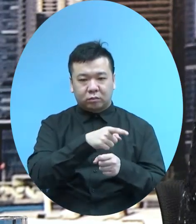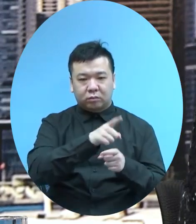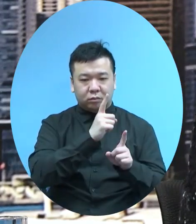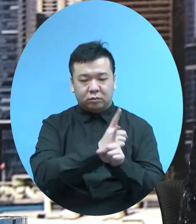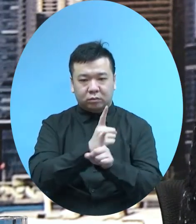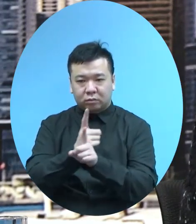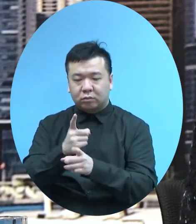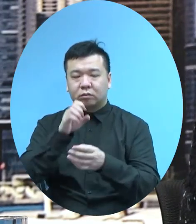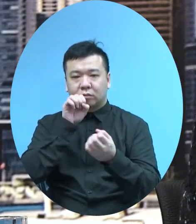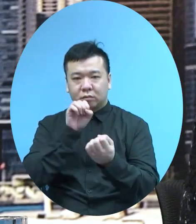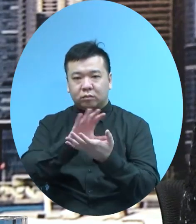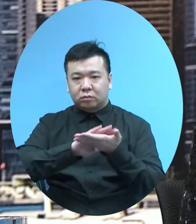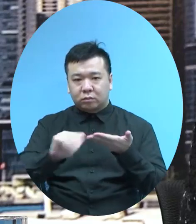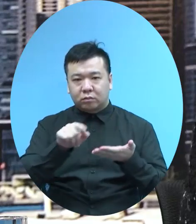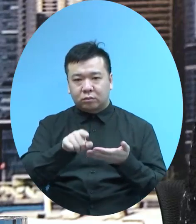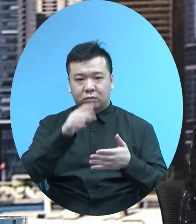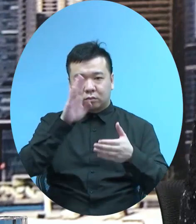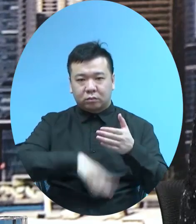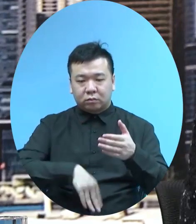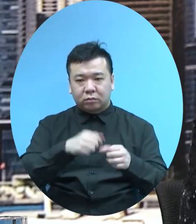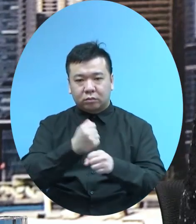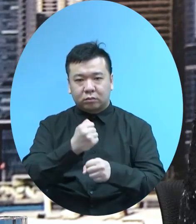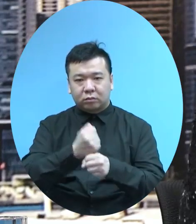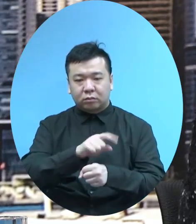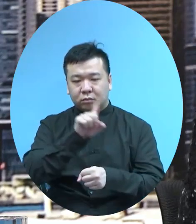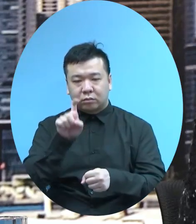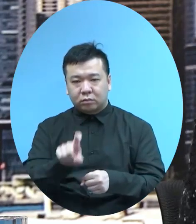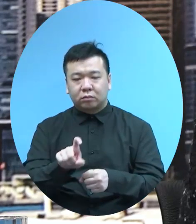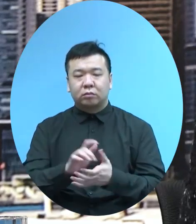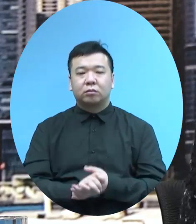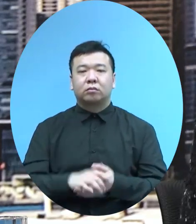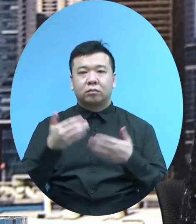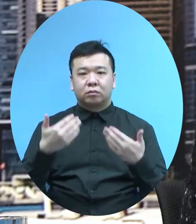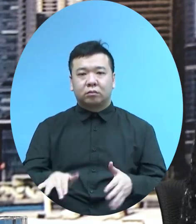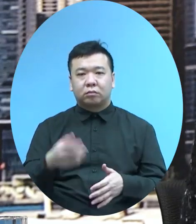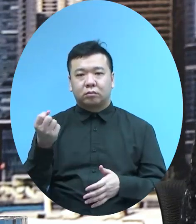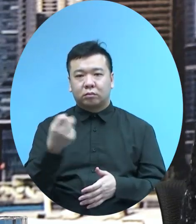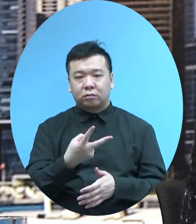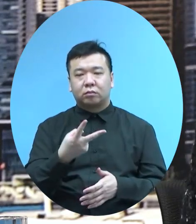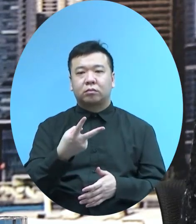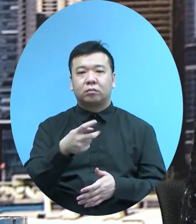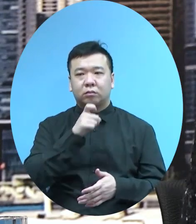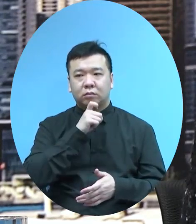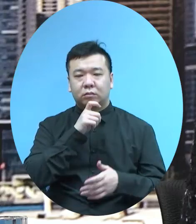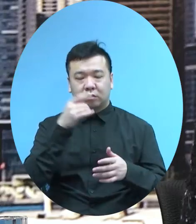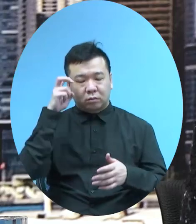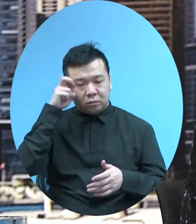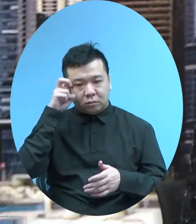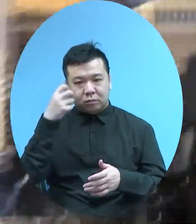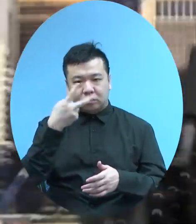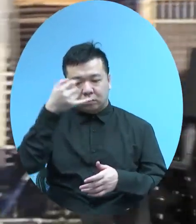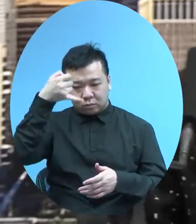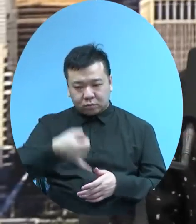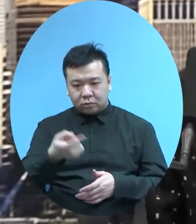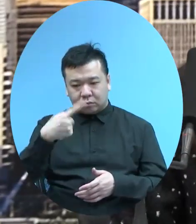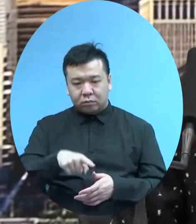事咧同佢哋了解翻究竟佢哋缺勤嗰個原因啦。咁跟住然後之後咧就會再考慮即係下一步嘅